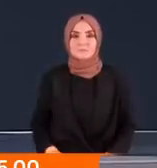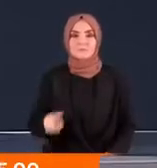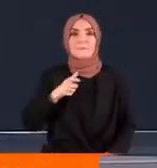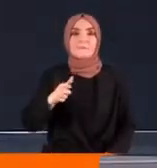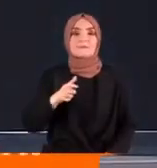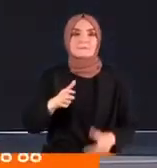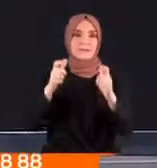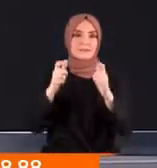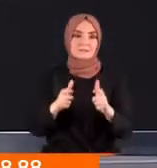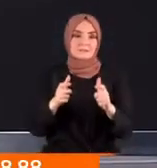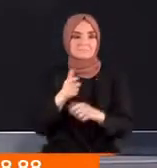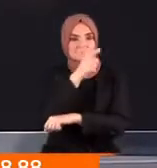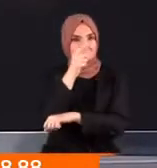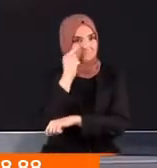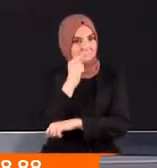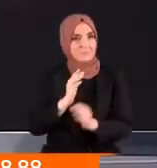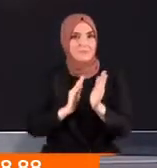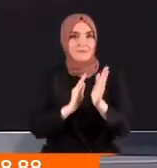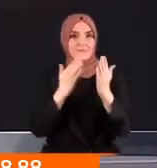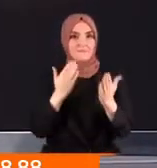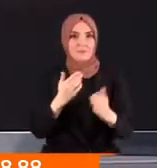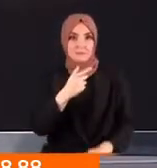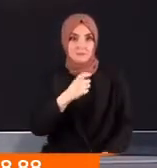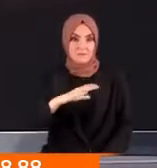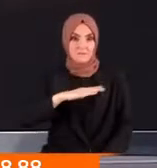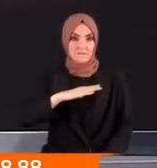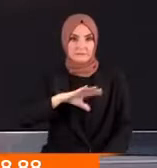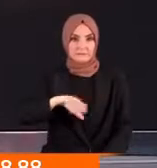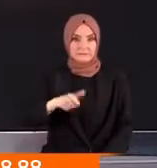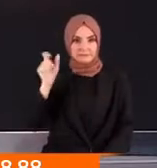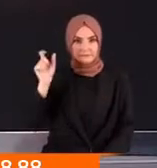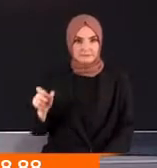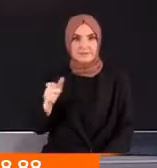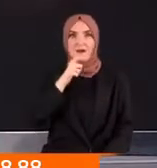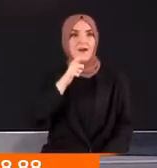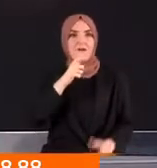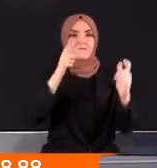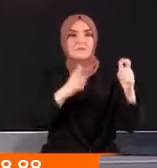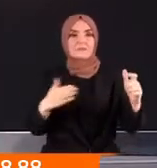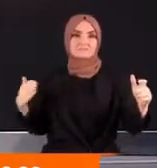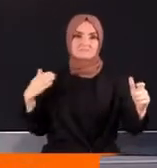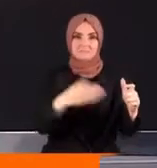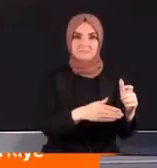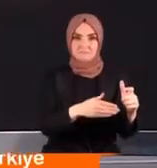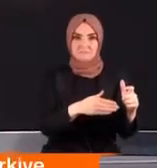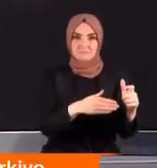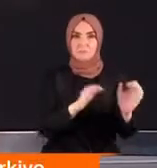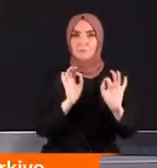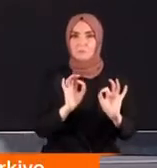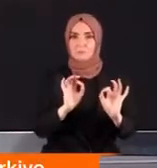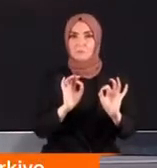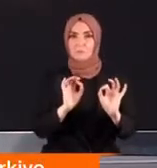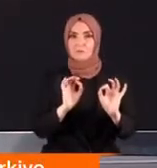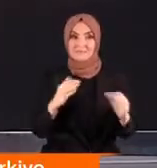Brezilya'dan bir görüntüyle devam edelim şimdi. Eli silahlı bir soyguncu bir kafeyi bastı. Muhtemelen harekete geçmeden önce silahlı